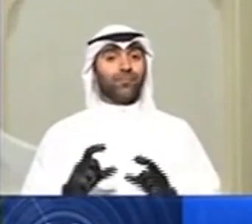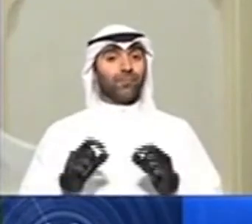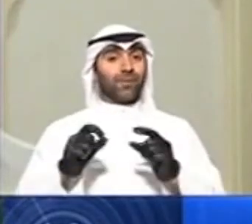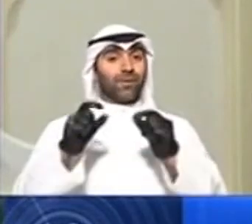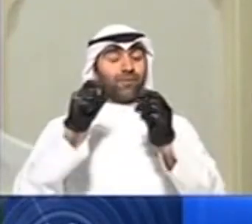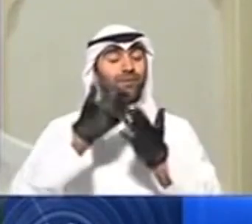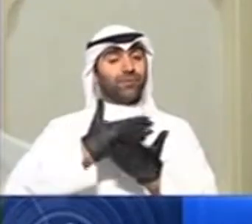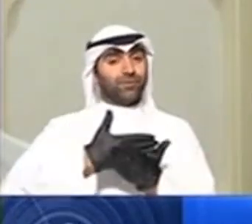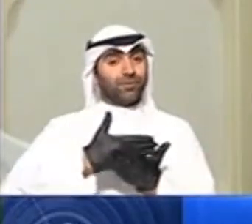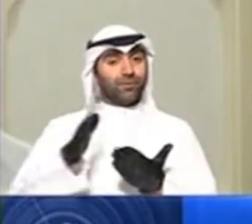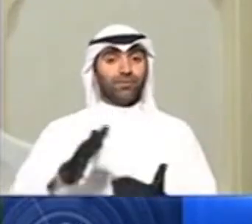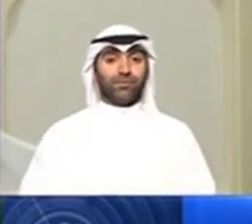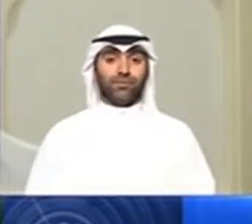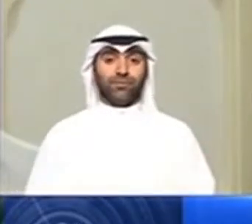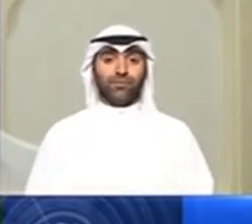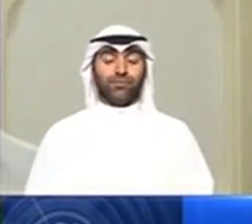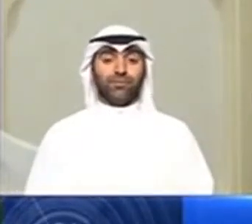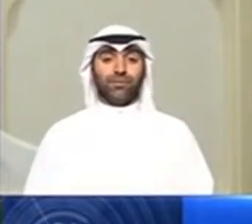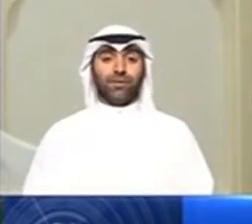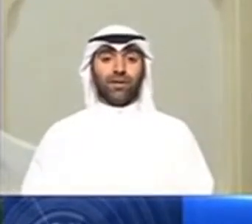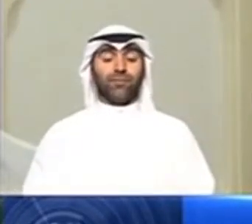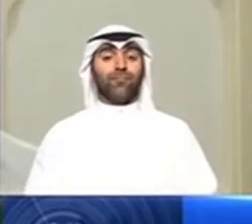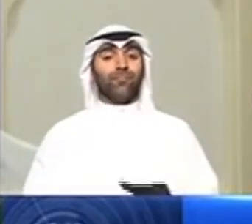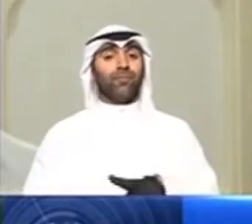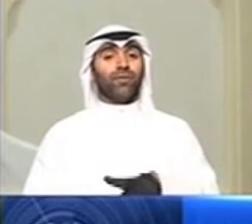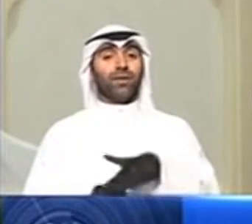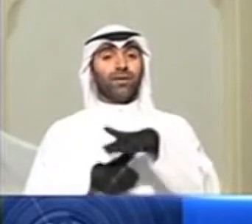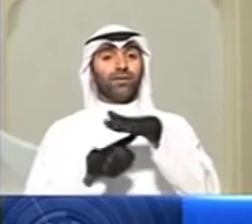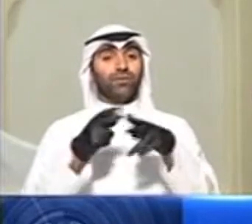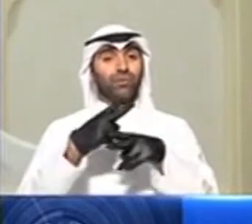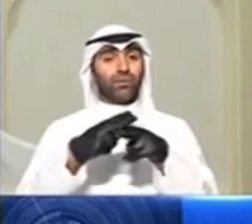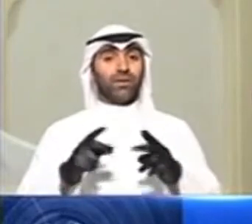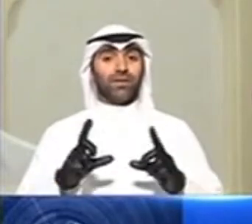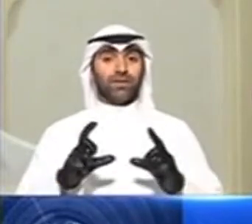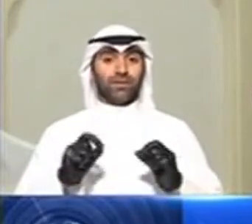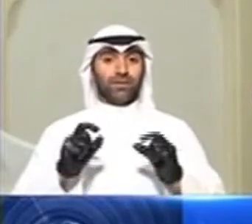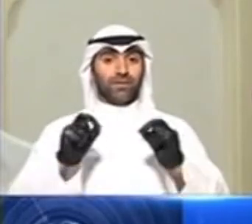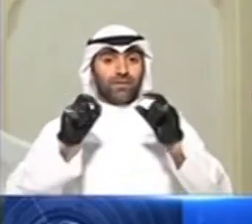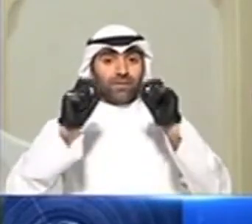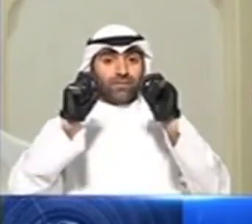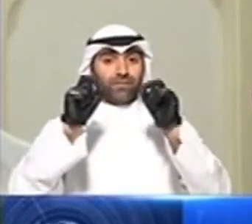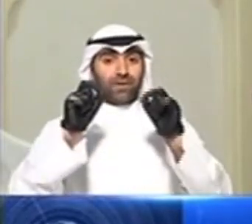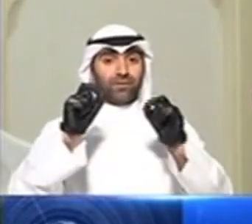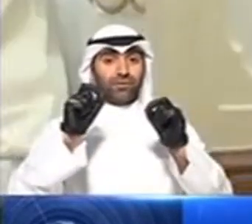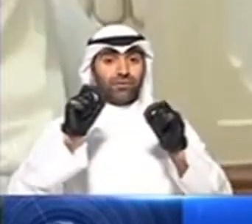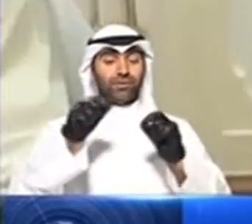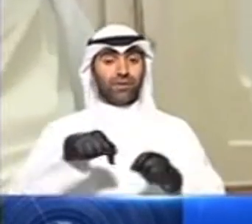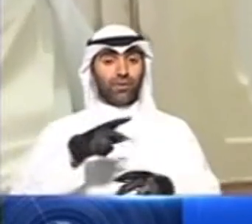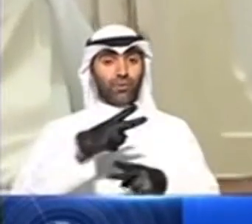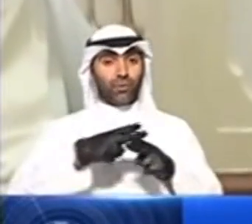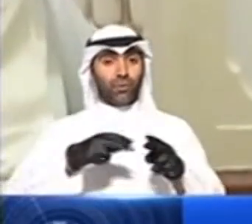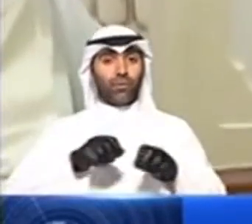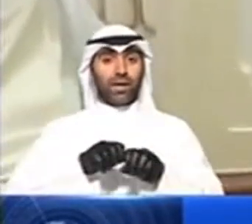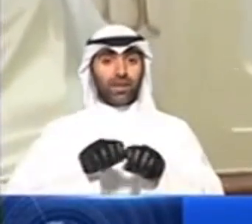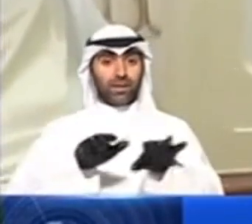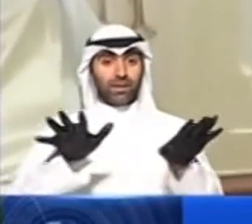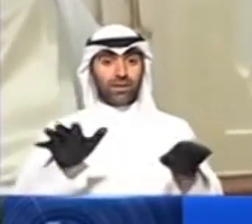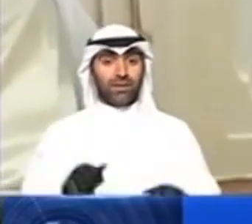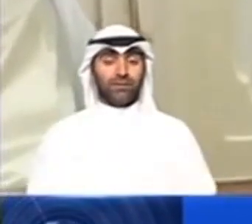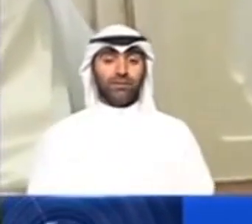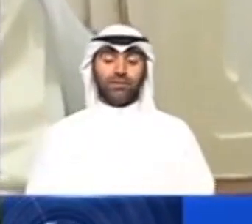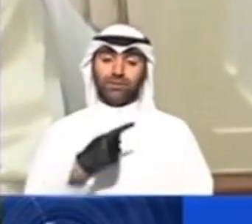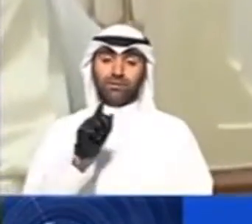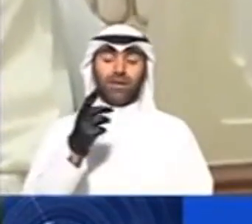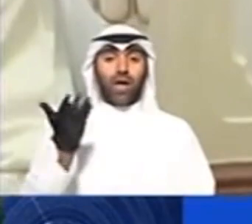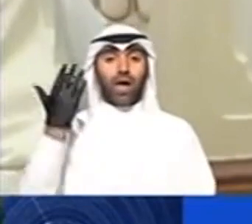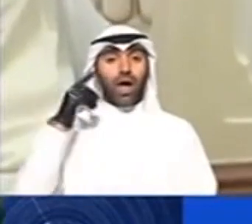صدرك. سيدي سمو الأمير، بالنسبة لوباء كورونا أحب أطلع سموكم على الأوضاع من بداية انتشار هذا